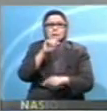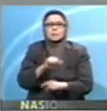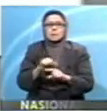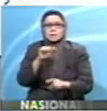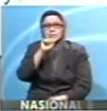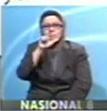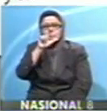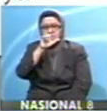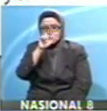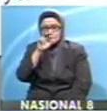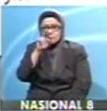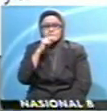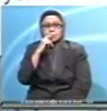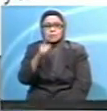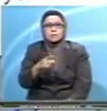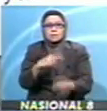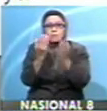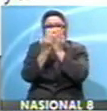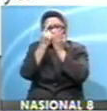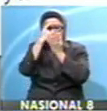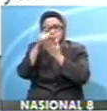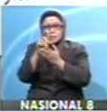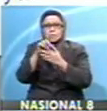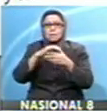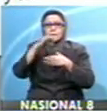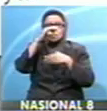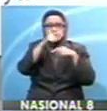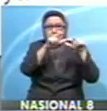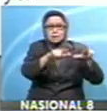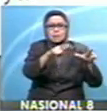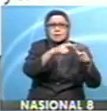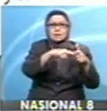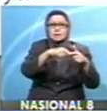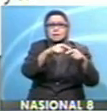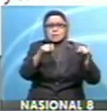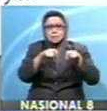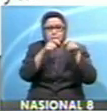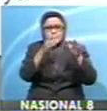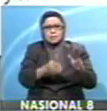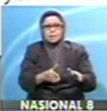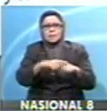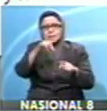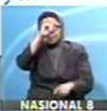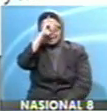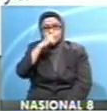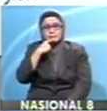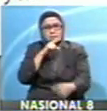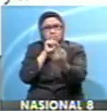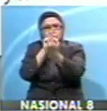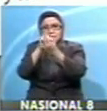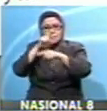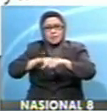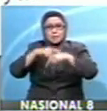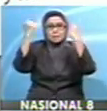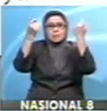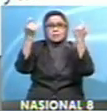rahmat dan diletakkan di kalangan orang-orang beriman menurut timbalan Perdana Menteri beliau mengenali allahyarham ketika Majlis maulidur Rasul tahun lalu